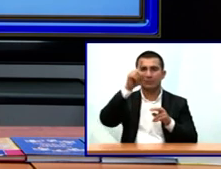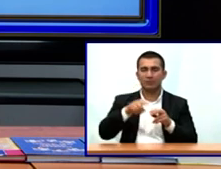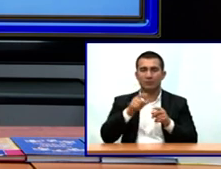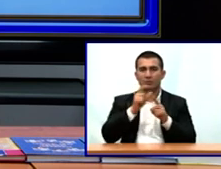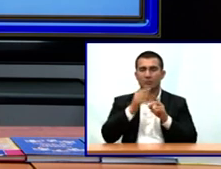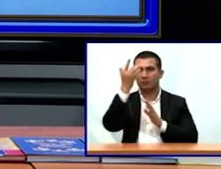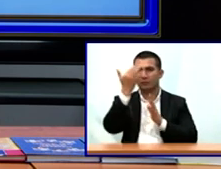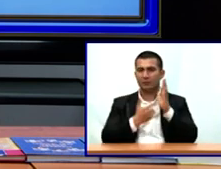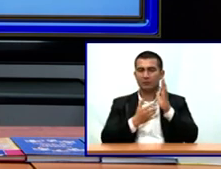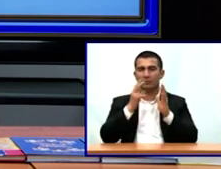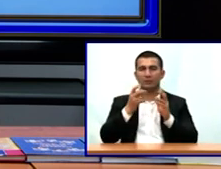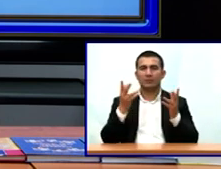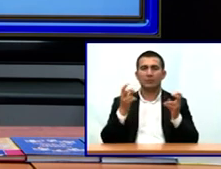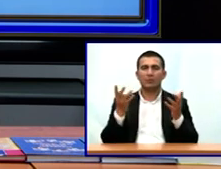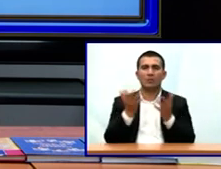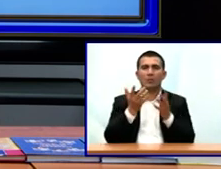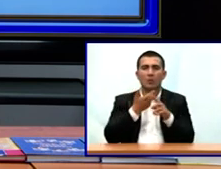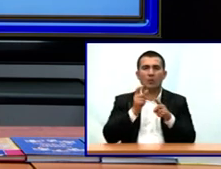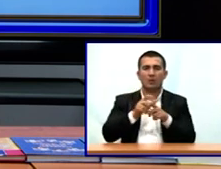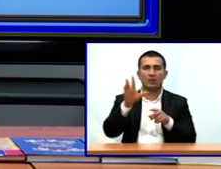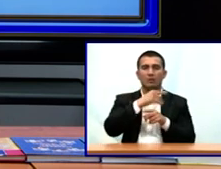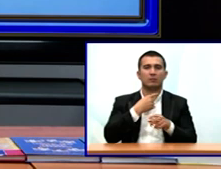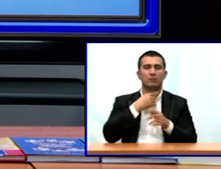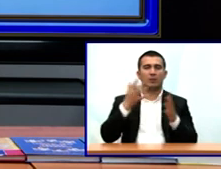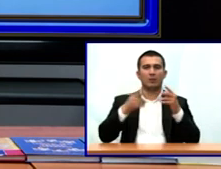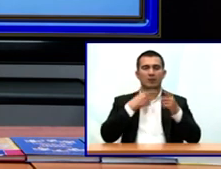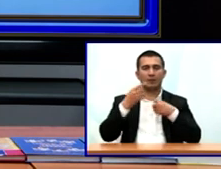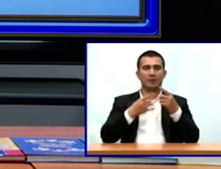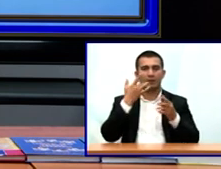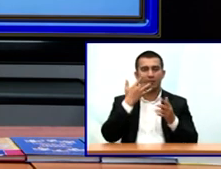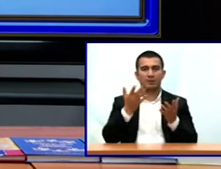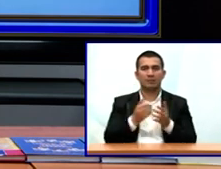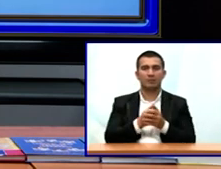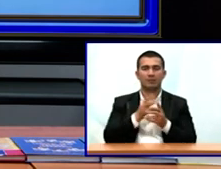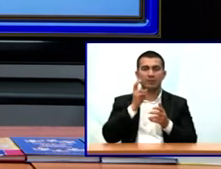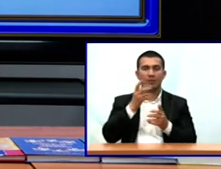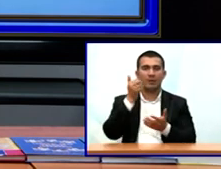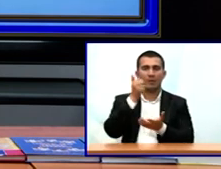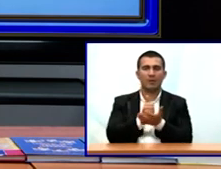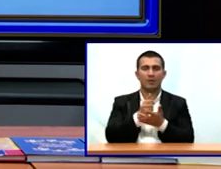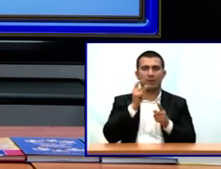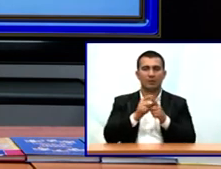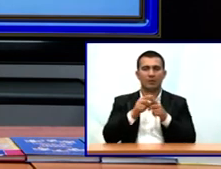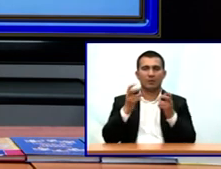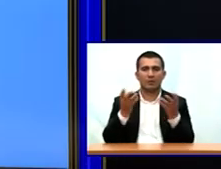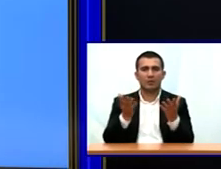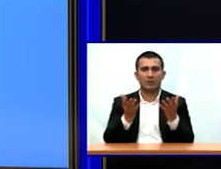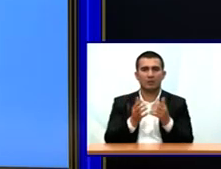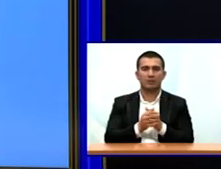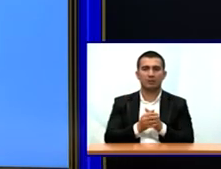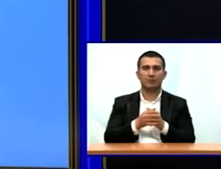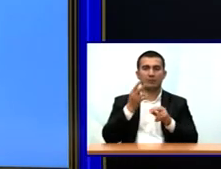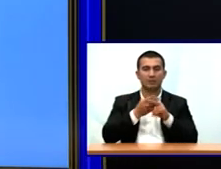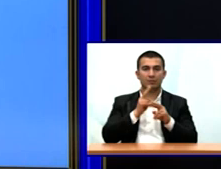so'zlarimizdan qaysi biri nutqimizda ko'p ishlatiladi? Ya'ni, qaysi biri bosh so'z?